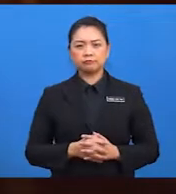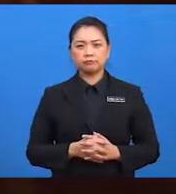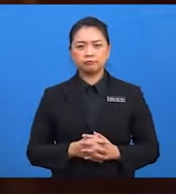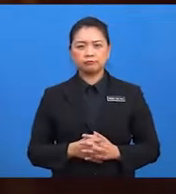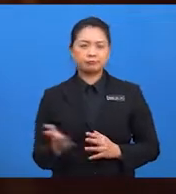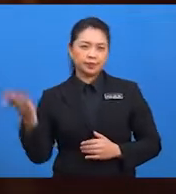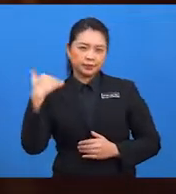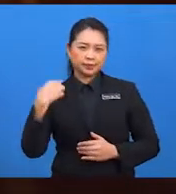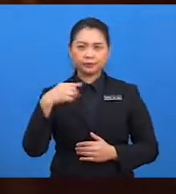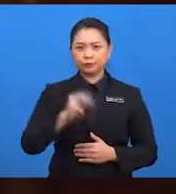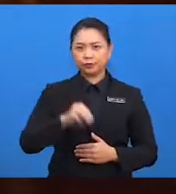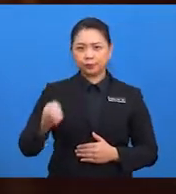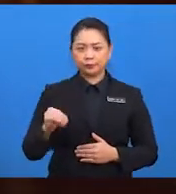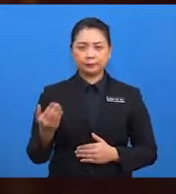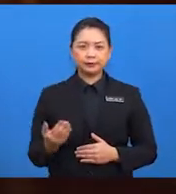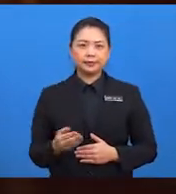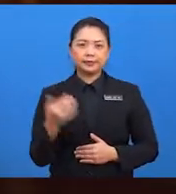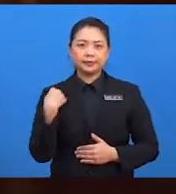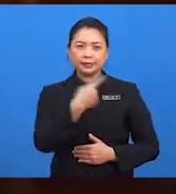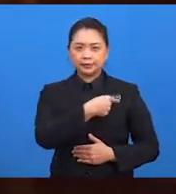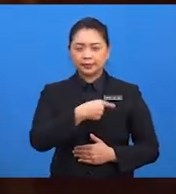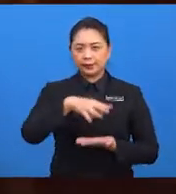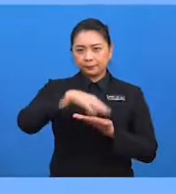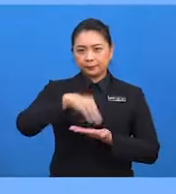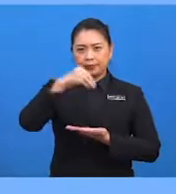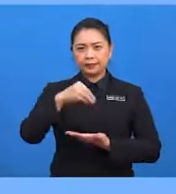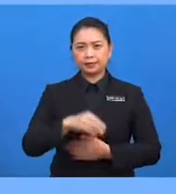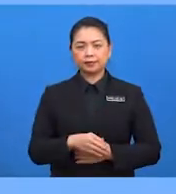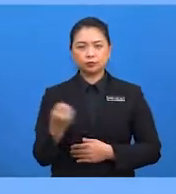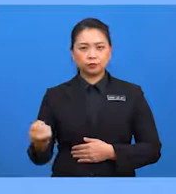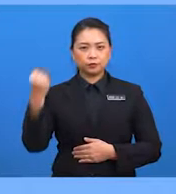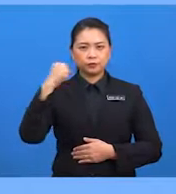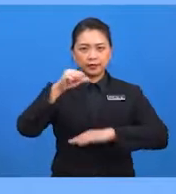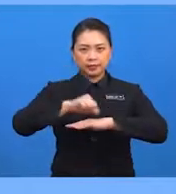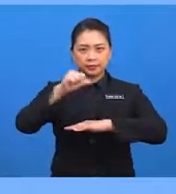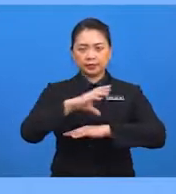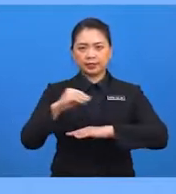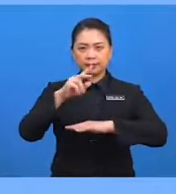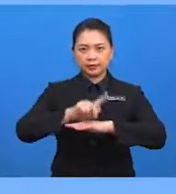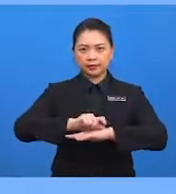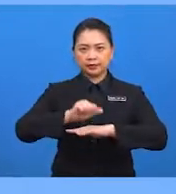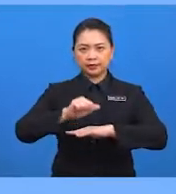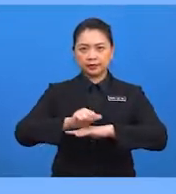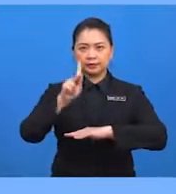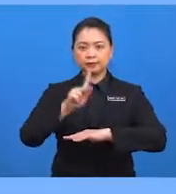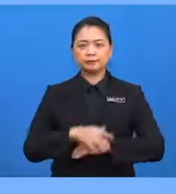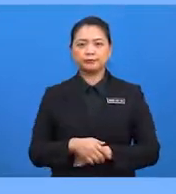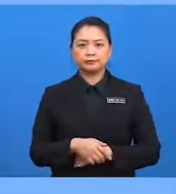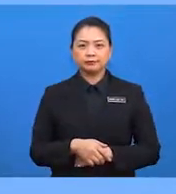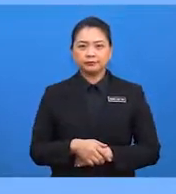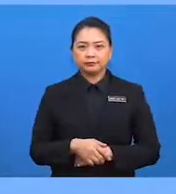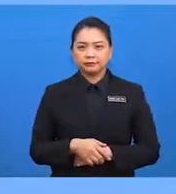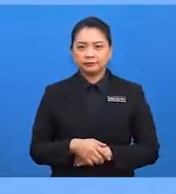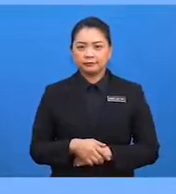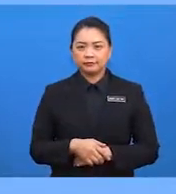Ayuh murid-murid, mari kita belajar tentang kekuatan asid dan alkali.